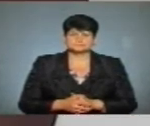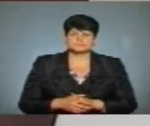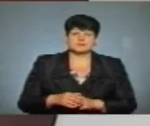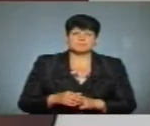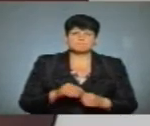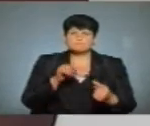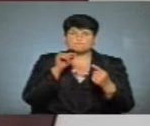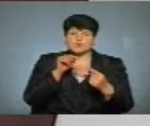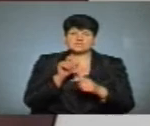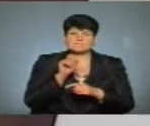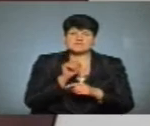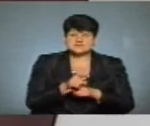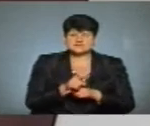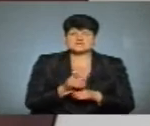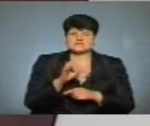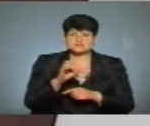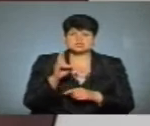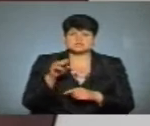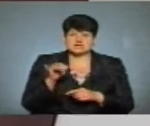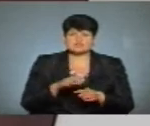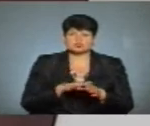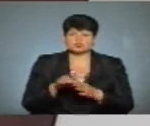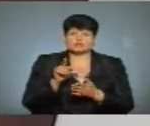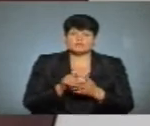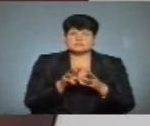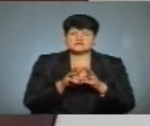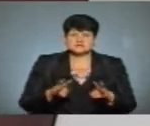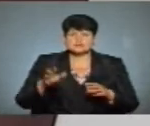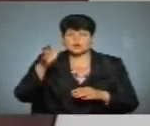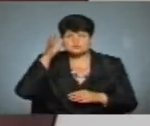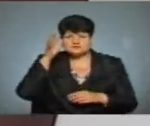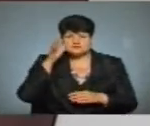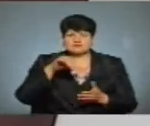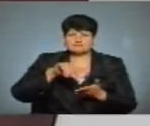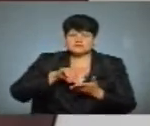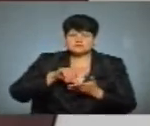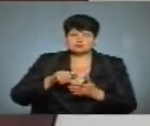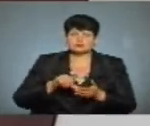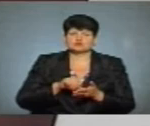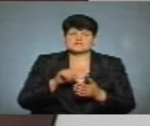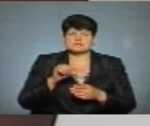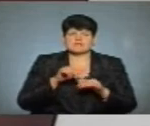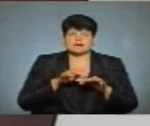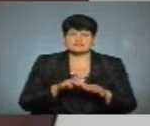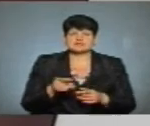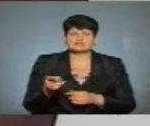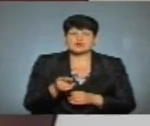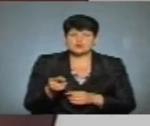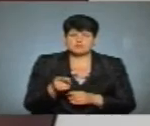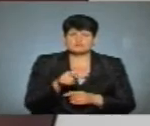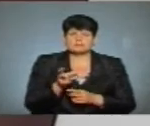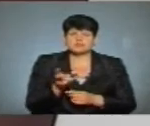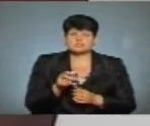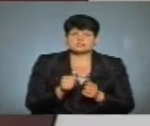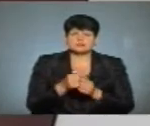Проти призначення Сергія Шкарлета виконувачем обов'язків міністра освіти і науки України виступили учасники акції в Тернополі. Вони прийшли